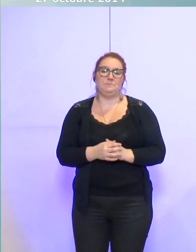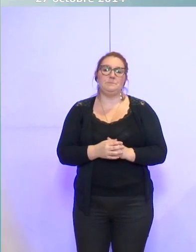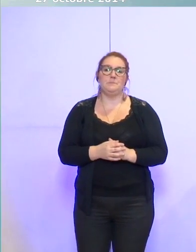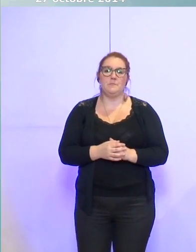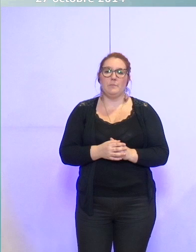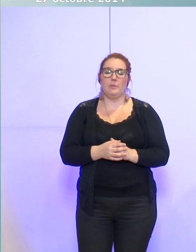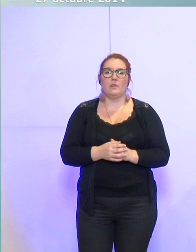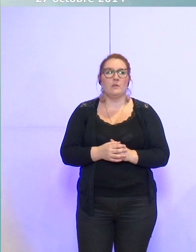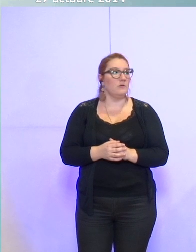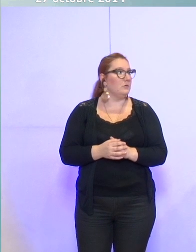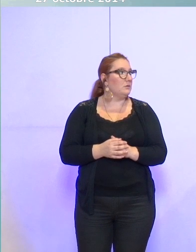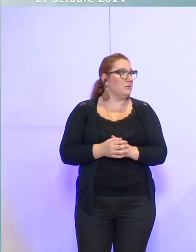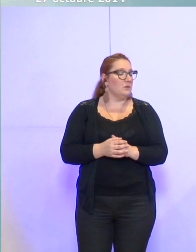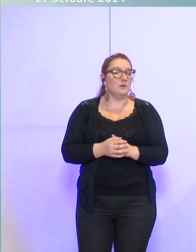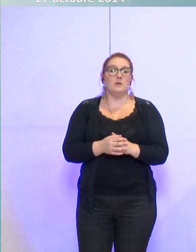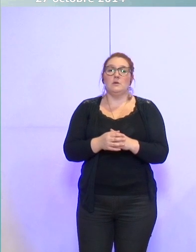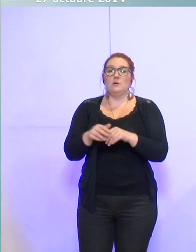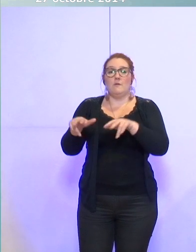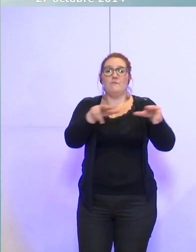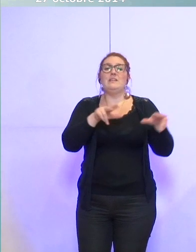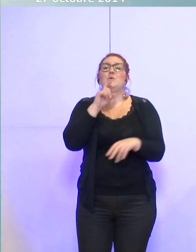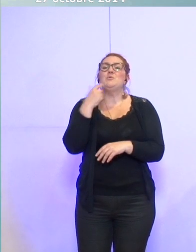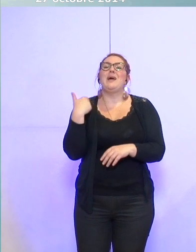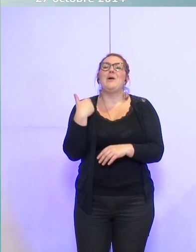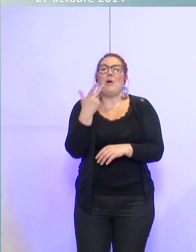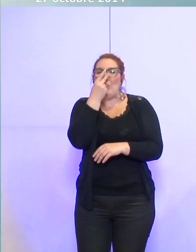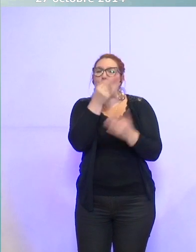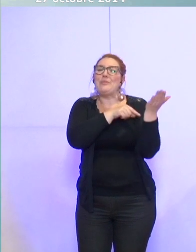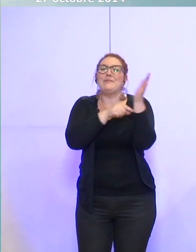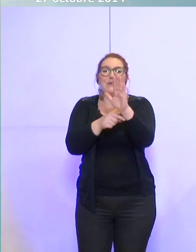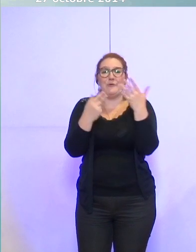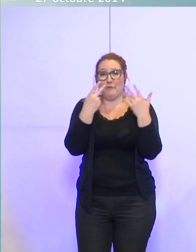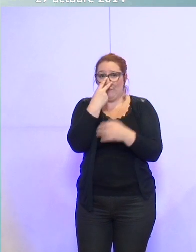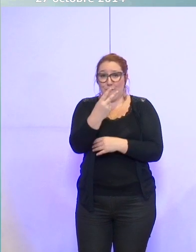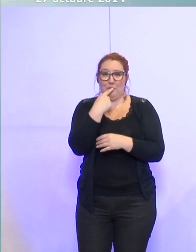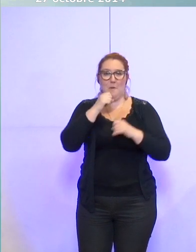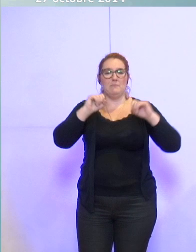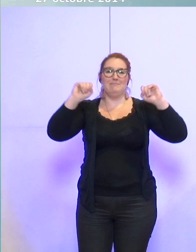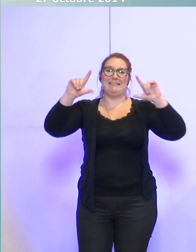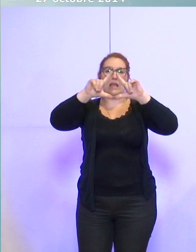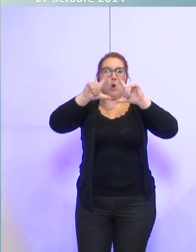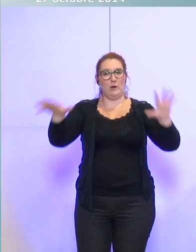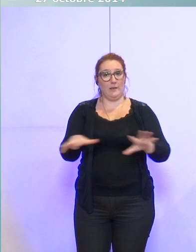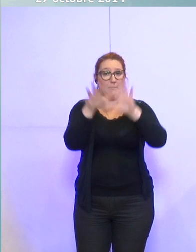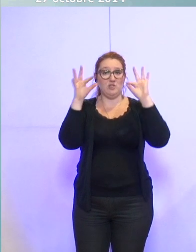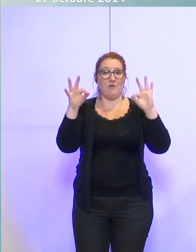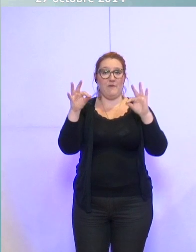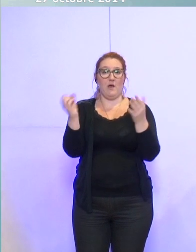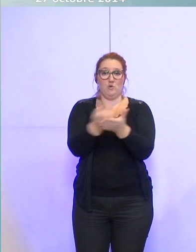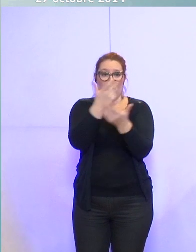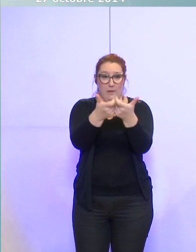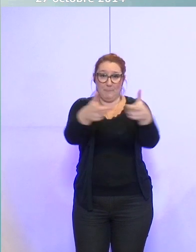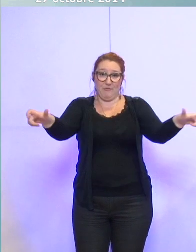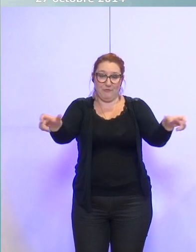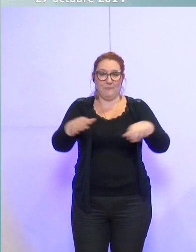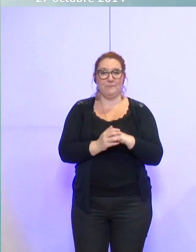On a vu dans la vidéo de Libertique le triangle de l'ouverture des données. On a différents acteurs qui vont interagir